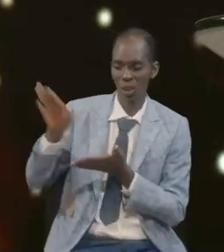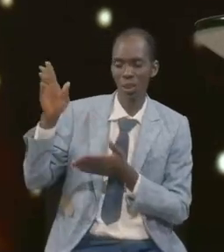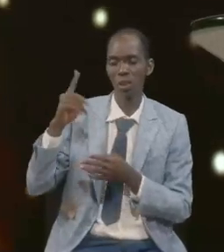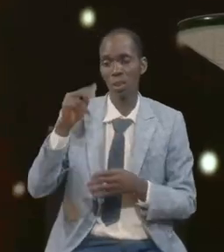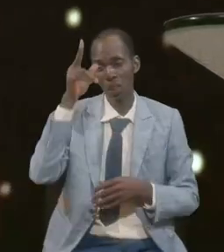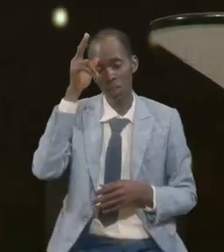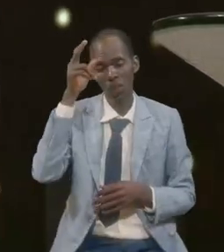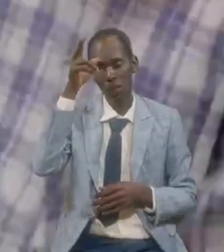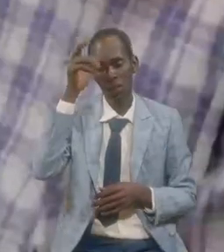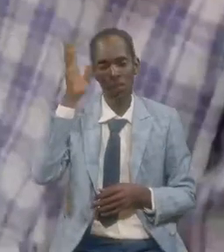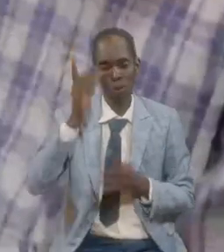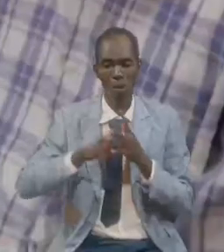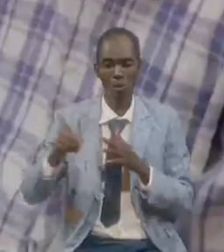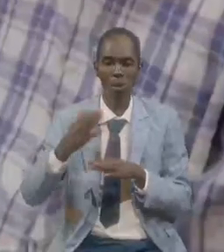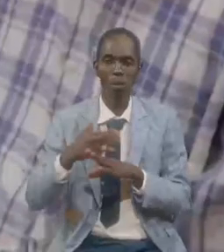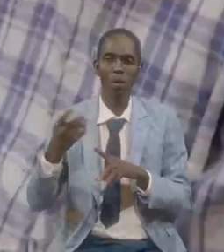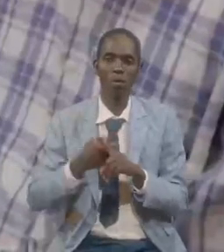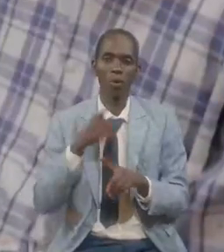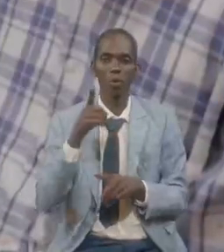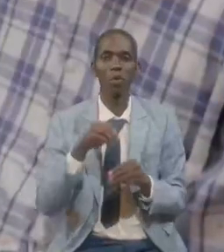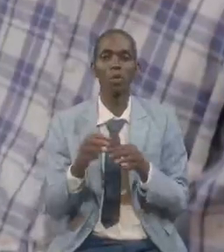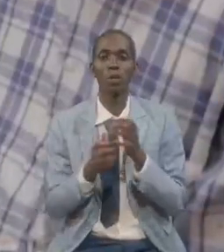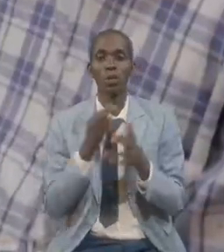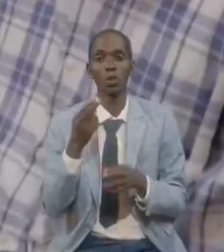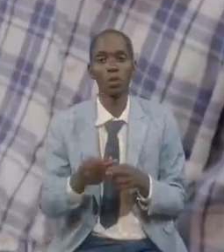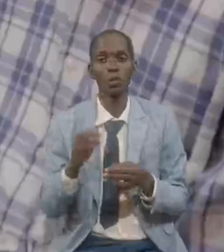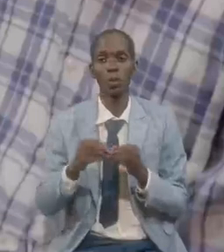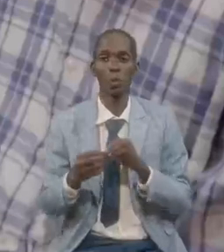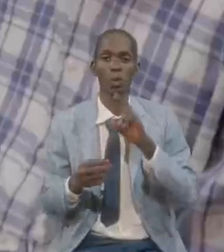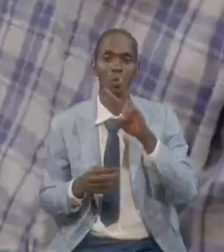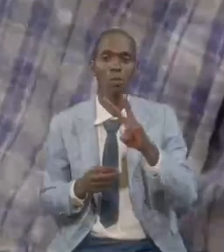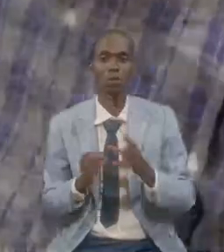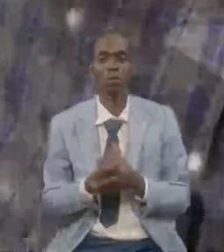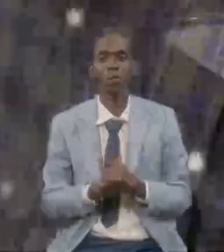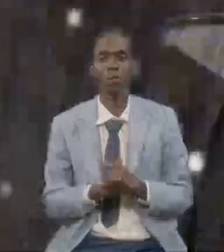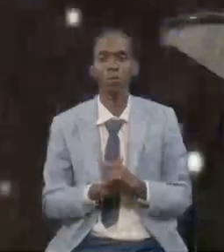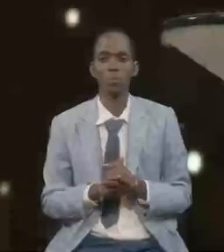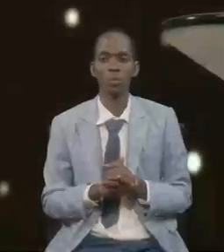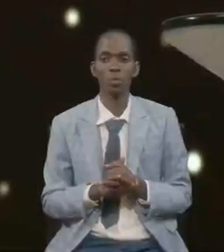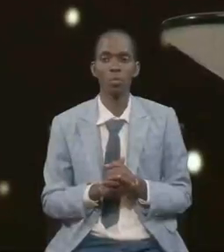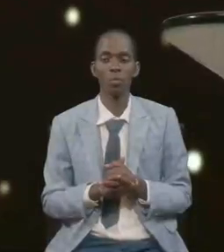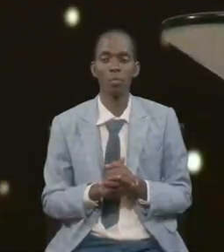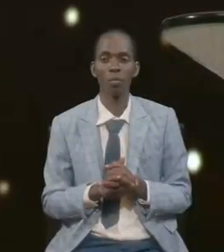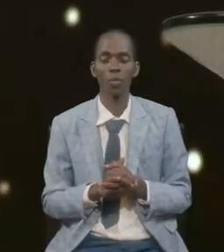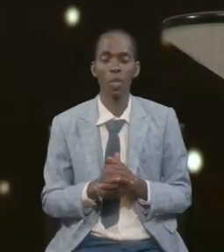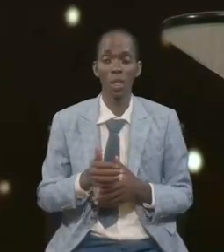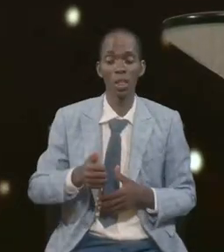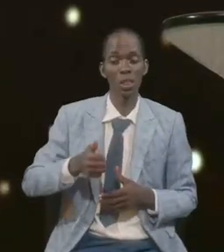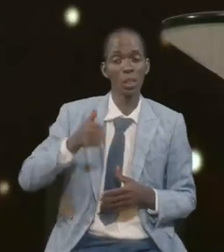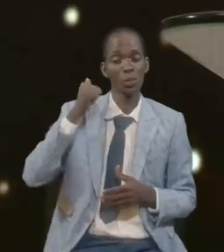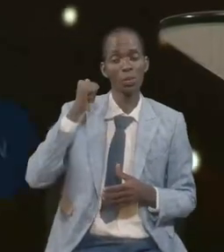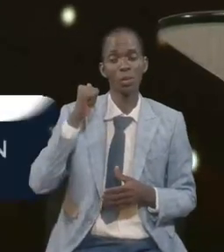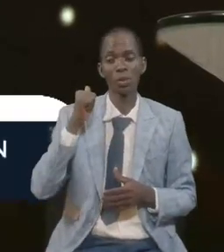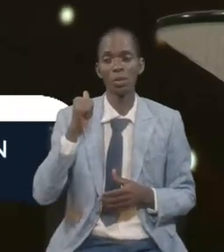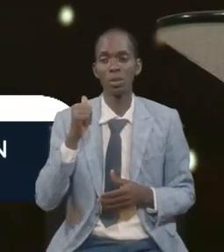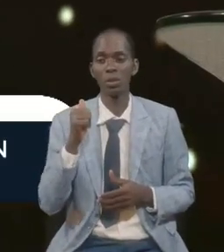au diable et il fuira loin de vous. Voilà la deuxième partie ici. Nous allons voir ici.